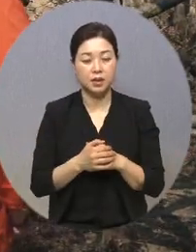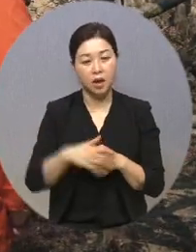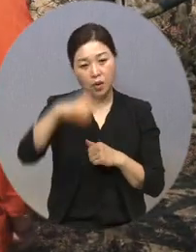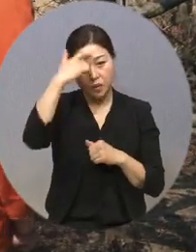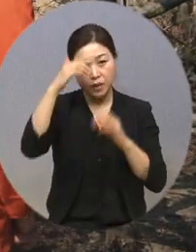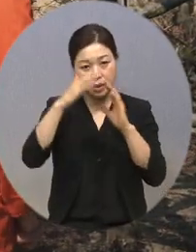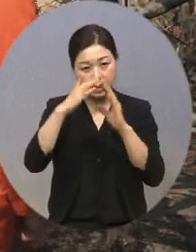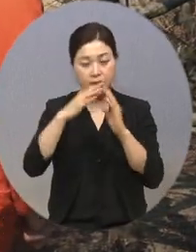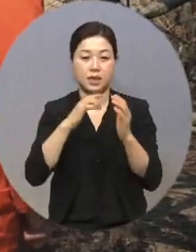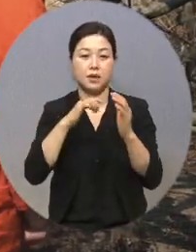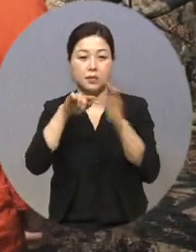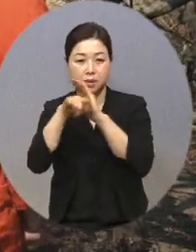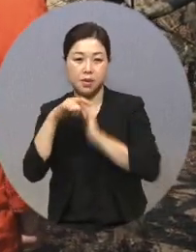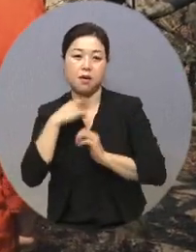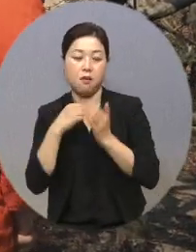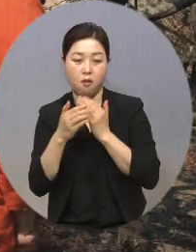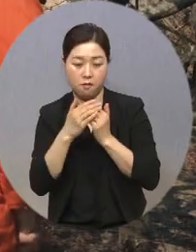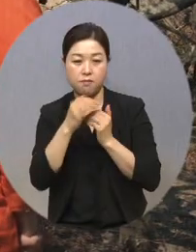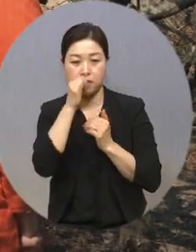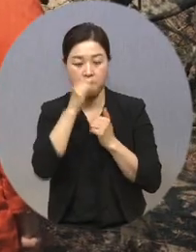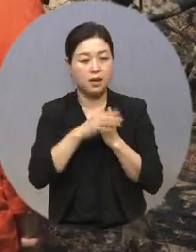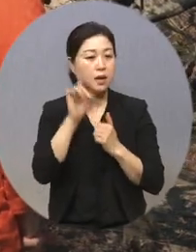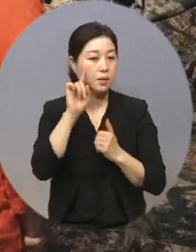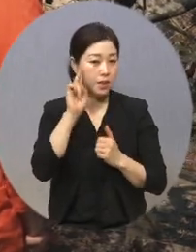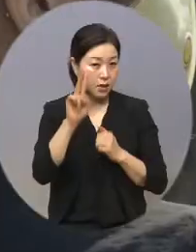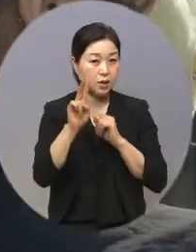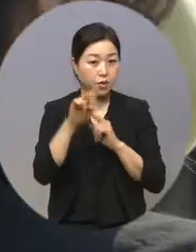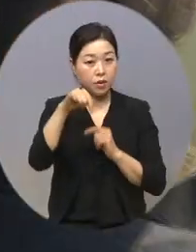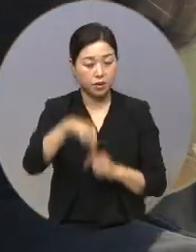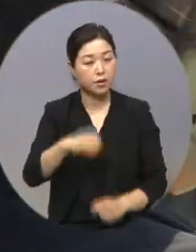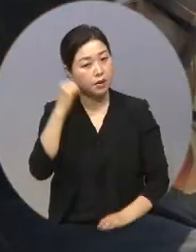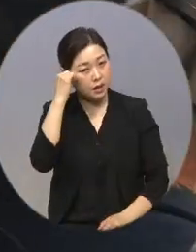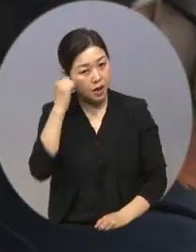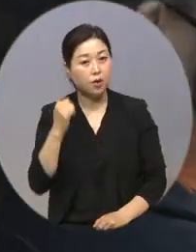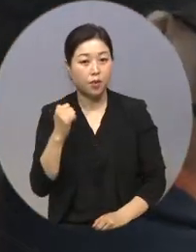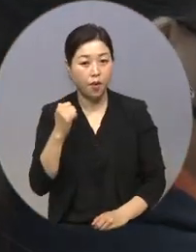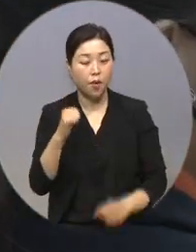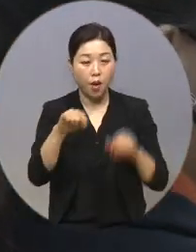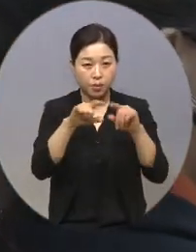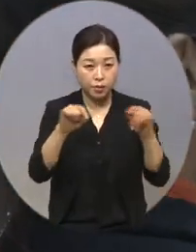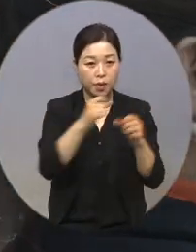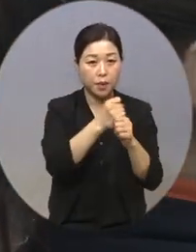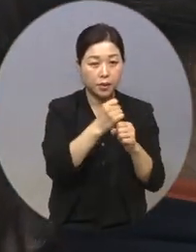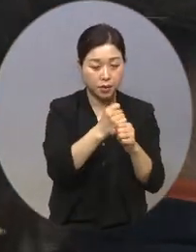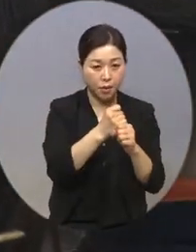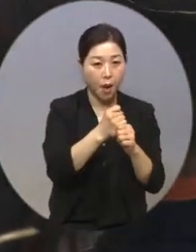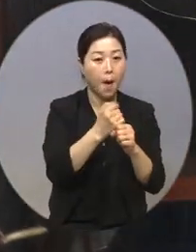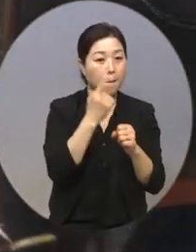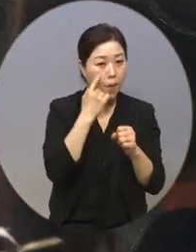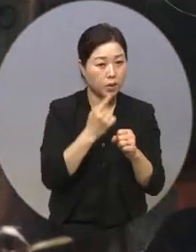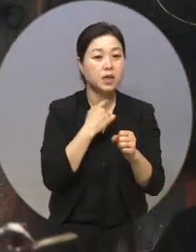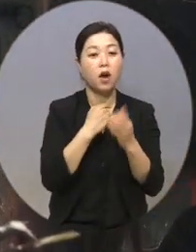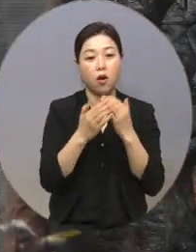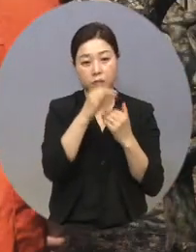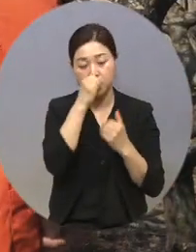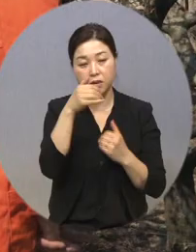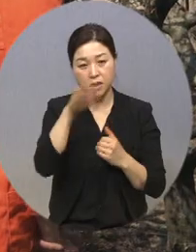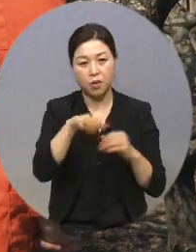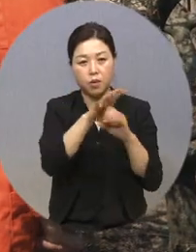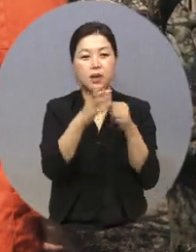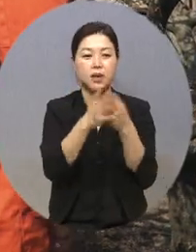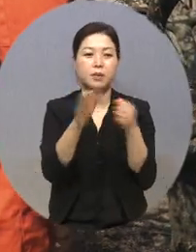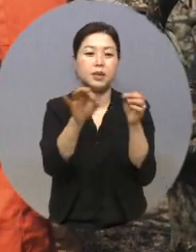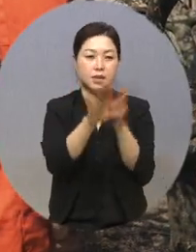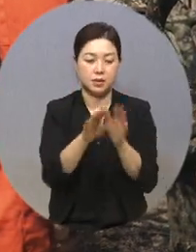만들었었거든요. 1박 2일로 여기서 직접 주무시고 재래식으로 음식도 해먹고 하는 체험이 있었는데 코로나 때 없어졌거든요. 그래서